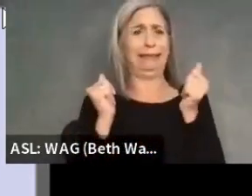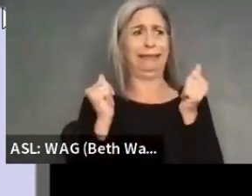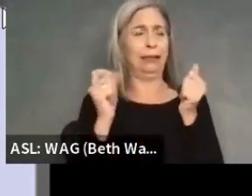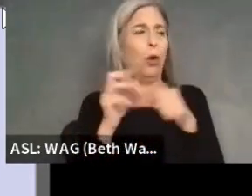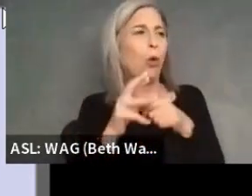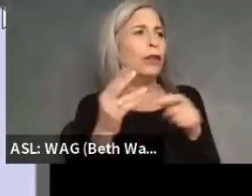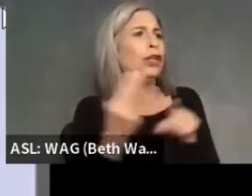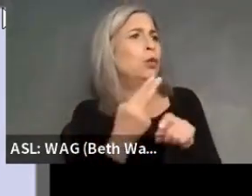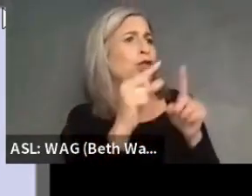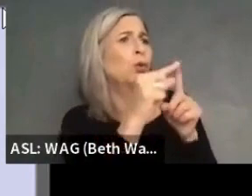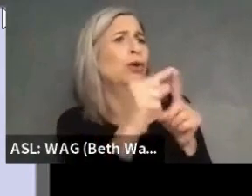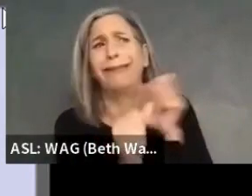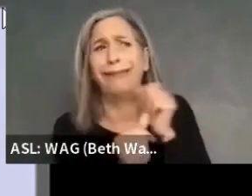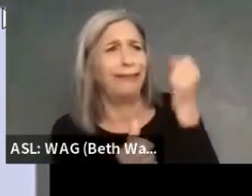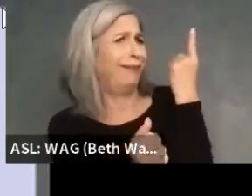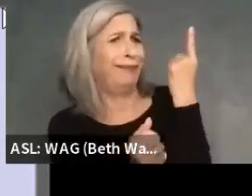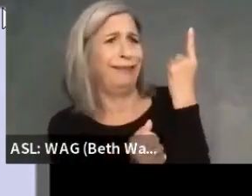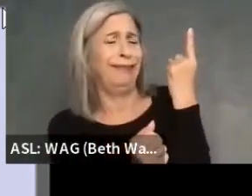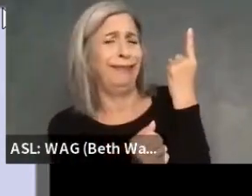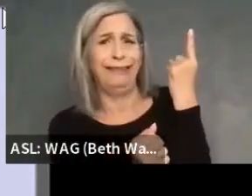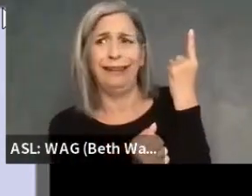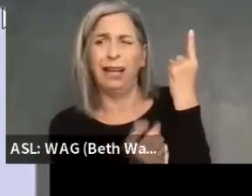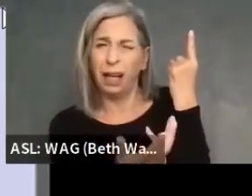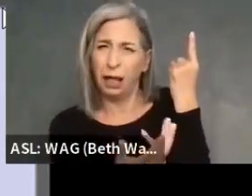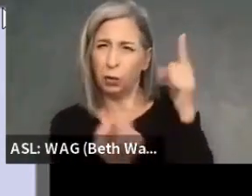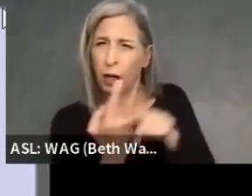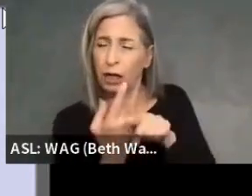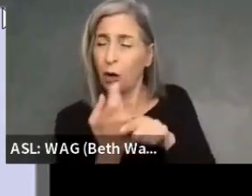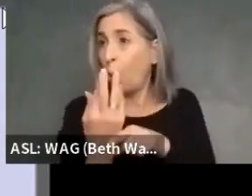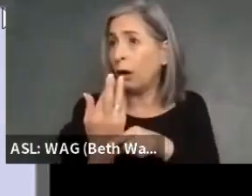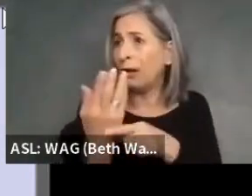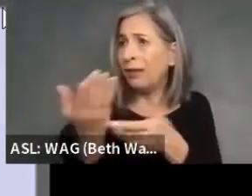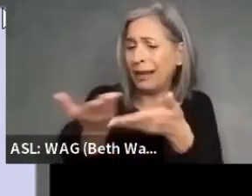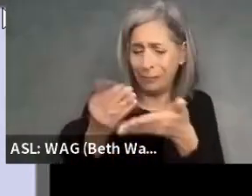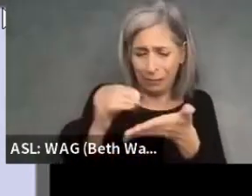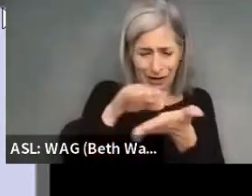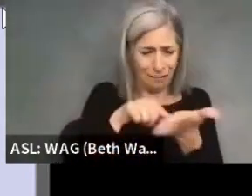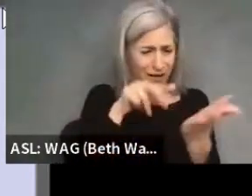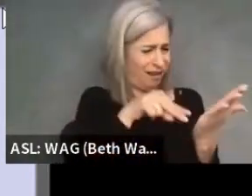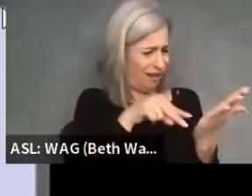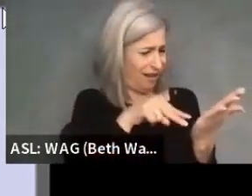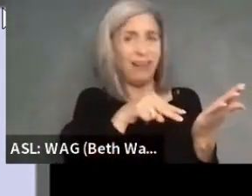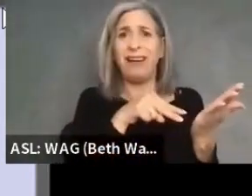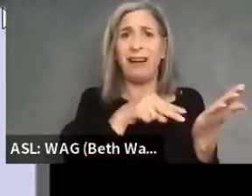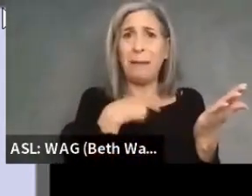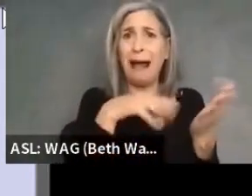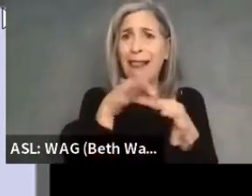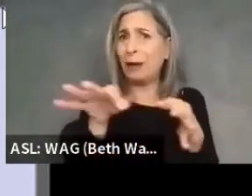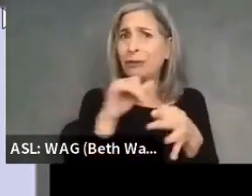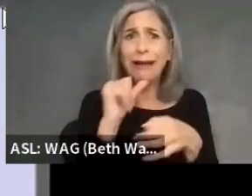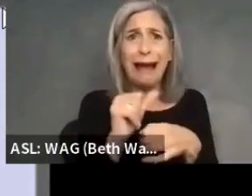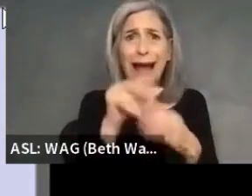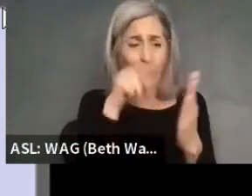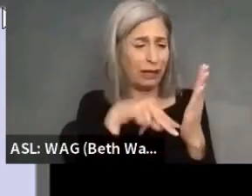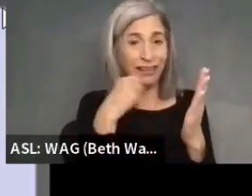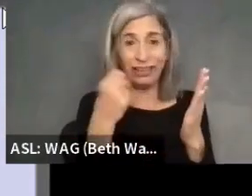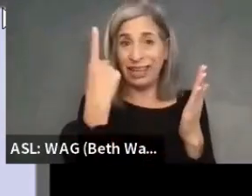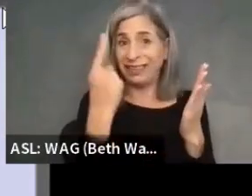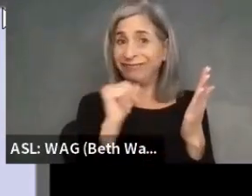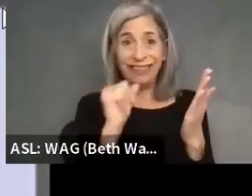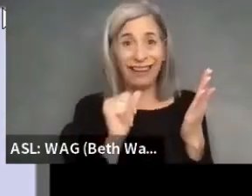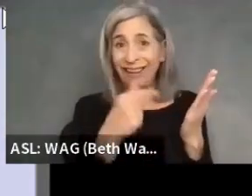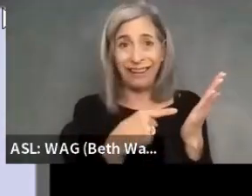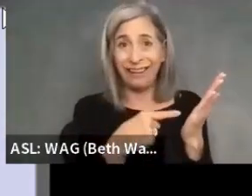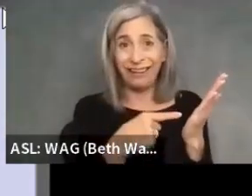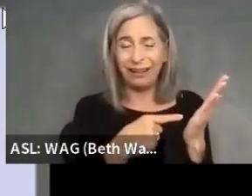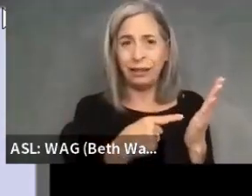这些交流的时候，然后他们觉得我们说的太快了，或者我们说的一些用的一